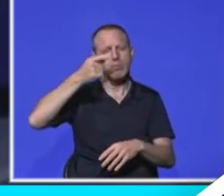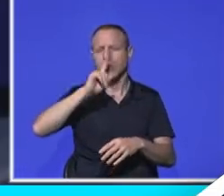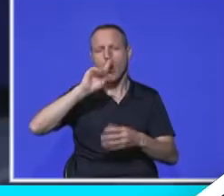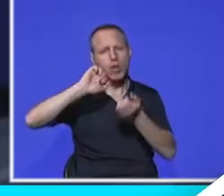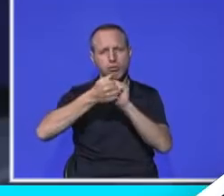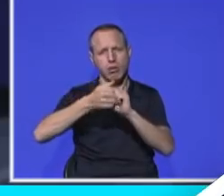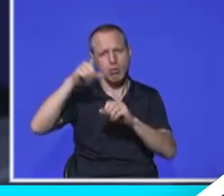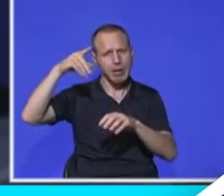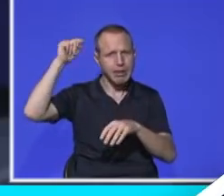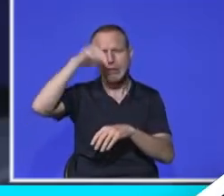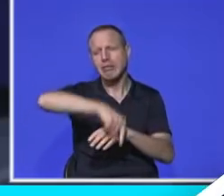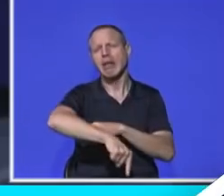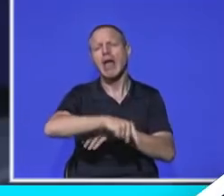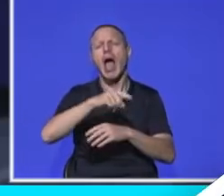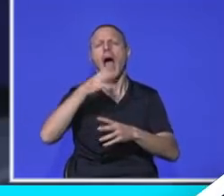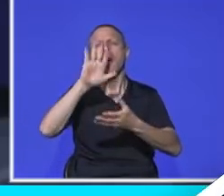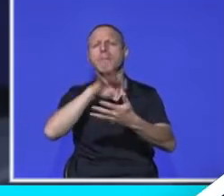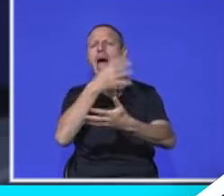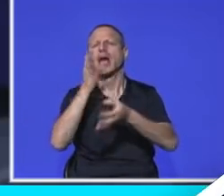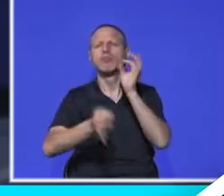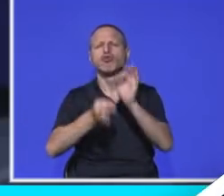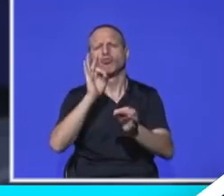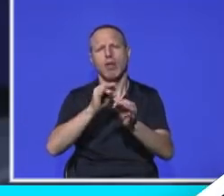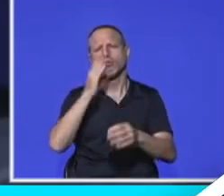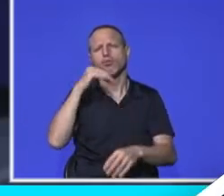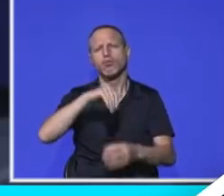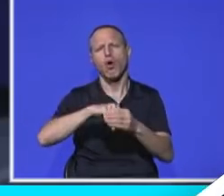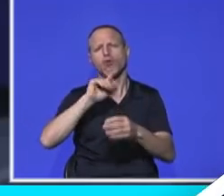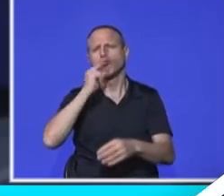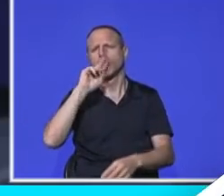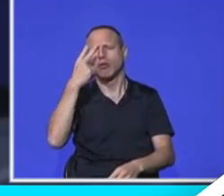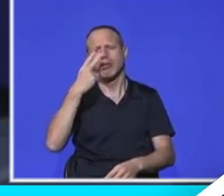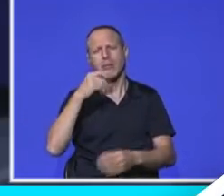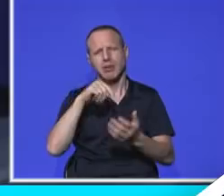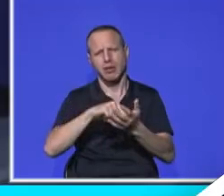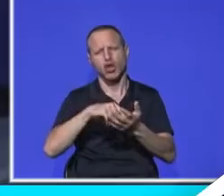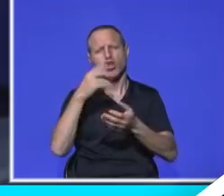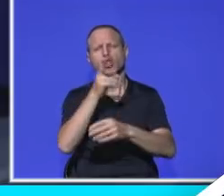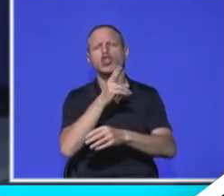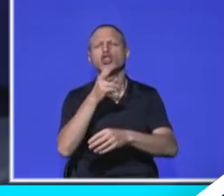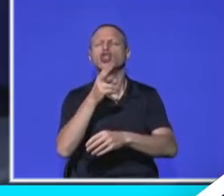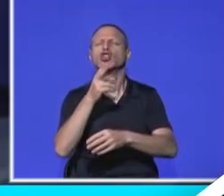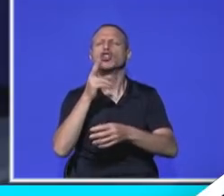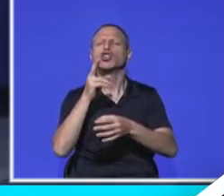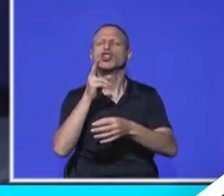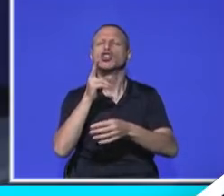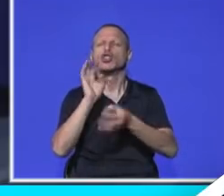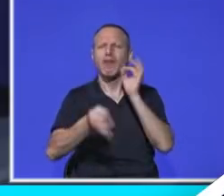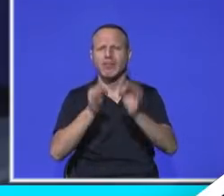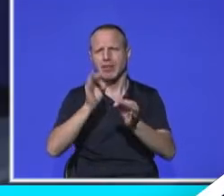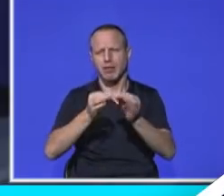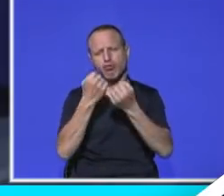בתוך שנה-שנתיים. איך היא תחלחל למערכת המשפט? כי שופטים שמשחררים נהגים שדורסים יקודמו,